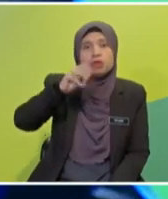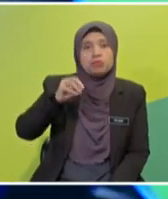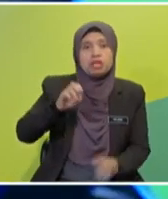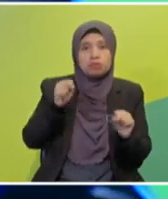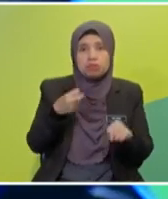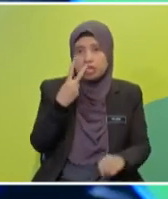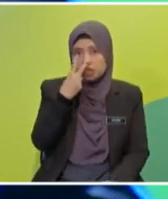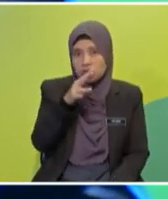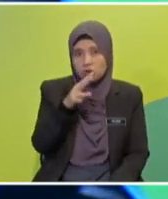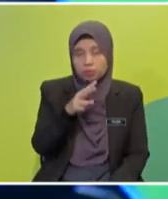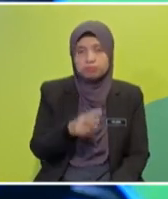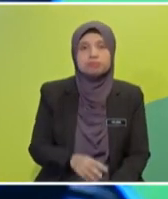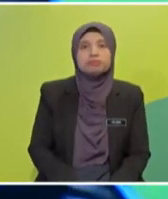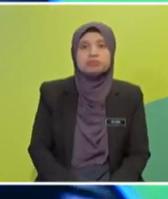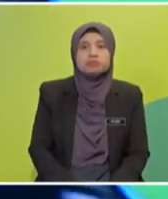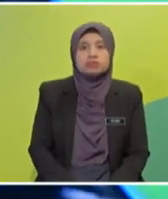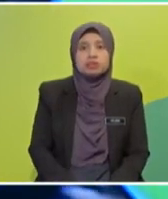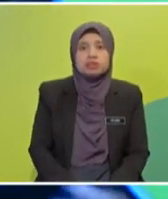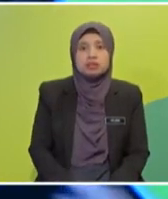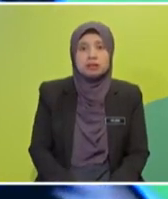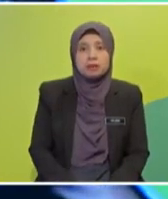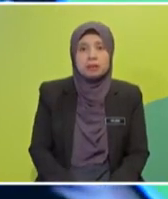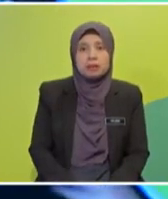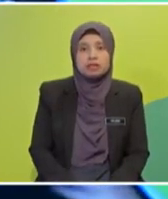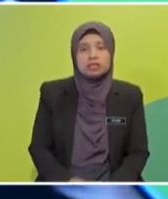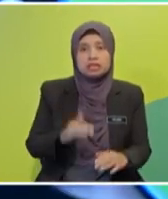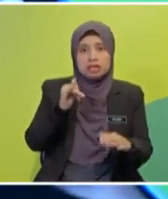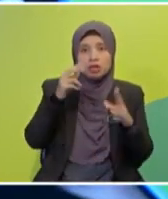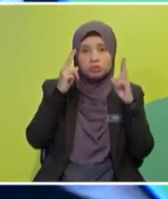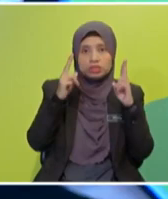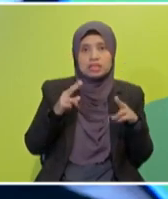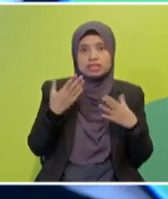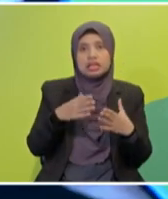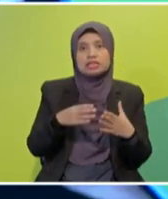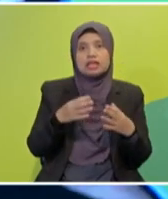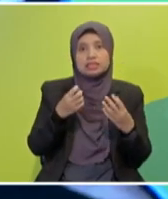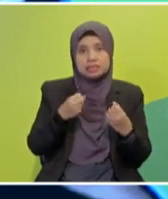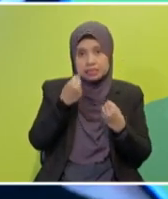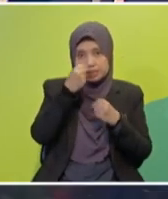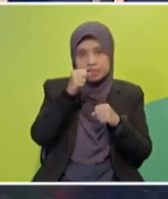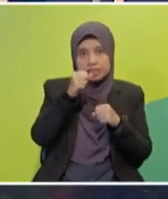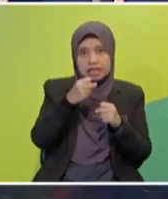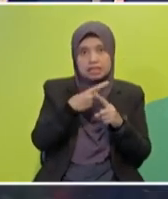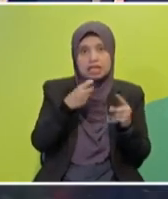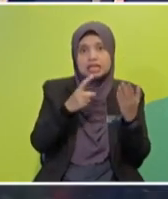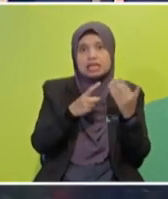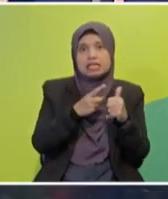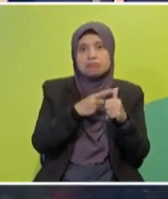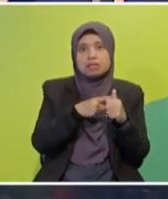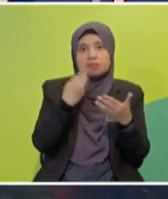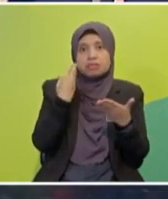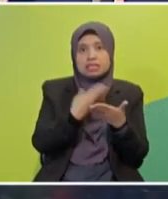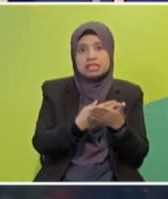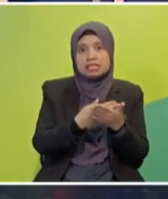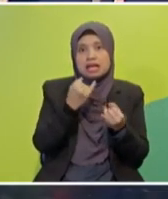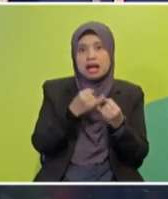di rumah dan juga di studio boleh lihat. Yang Ustazah sediakan ni, daripada perkara pertama hingga yang terakhir membasuh kaki,